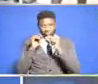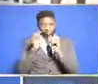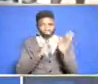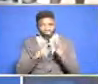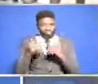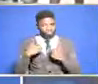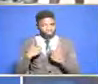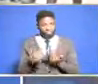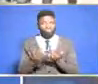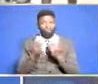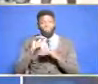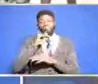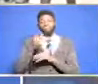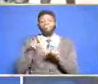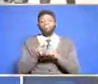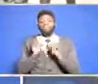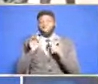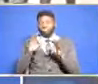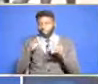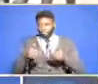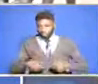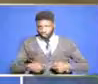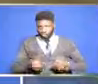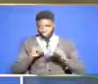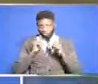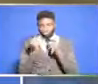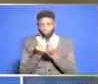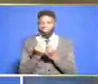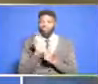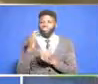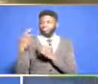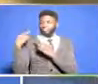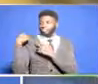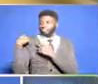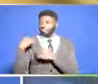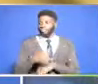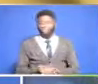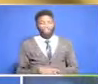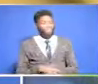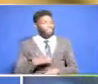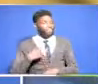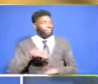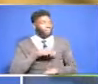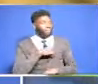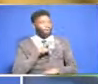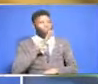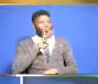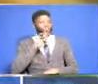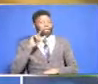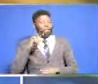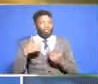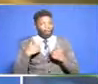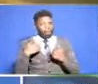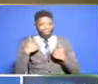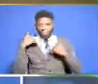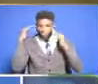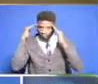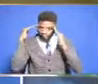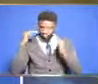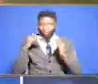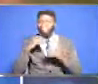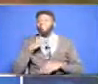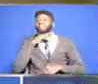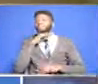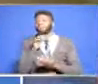ambazo zitasimamiwa na makundi ya vijana na wanawake. And because now we have the bill that is addressing the issue of garbage collection, we